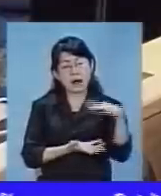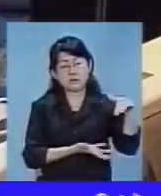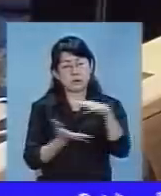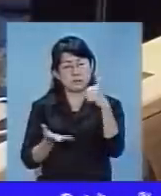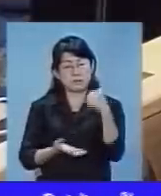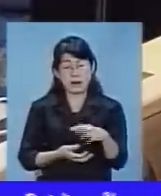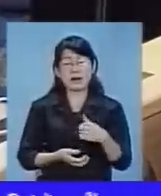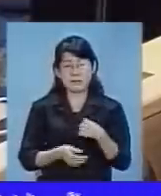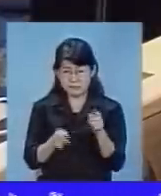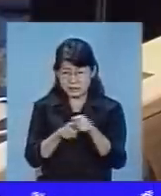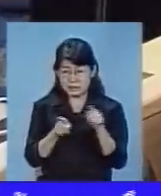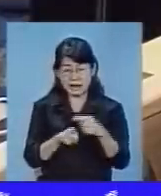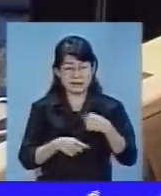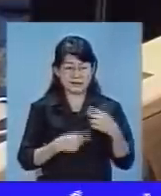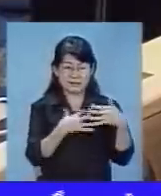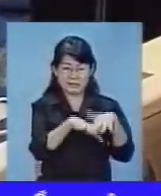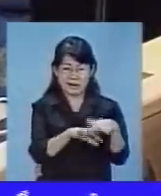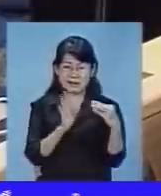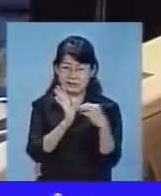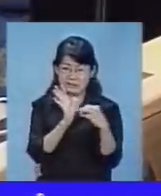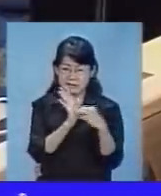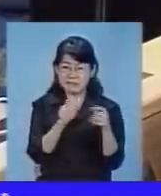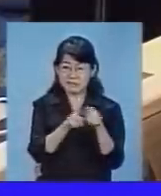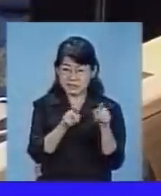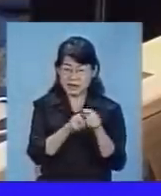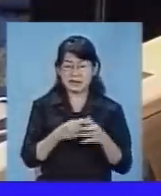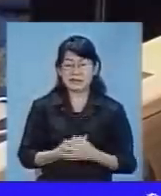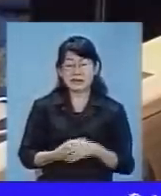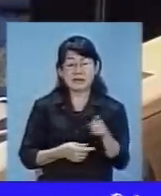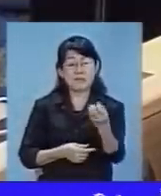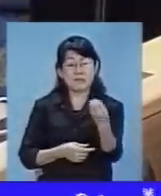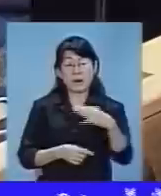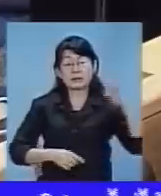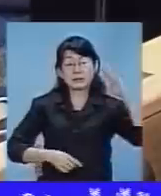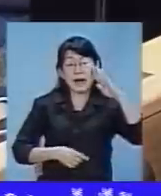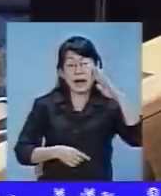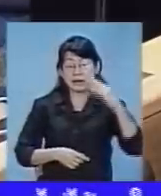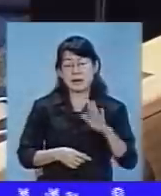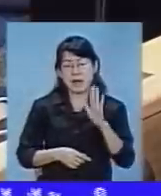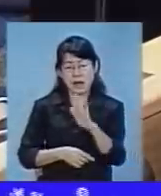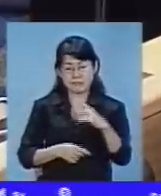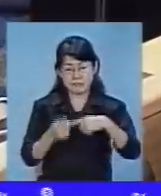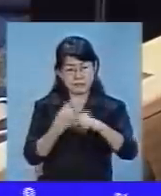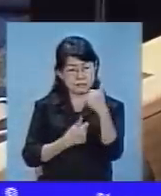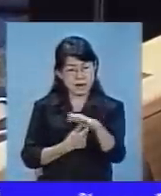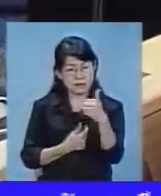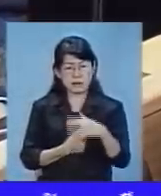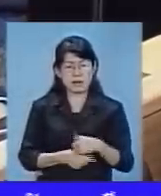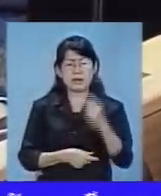พวกผมก็ประสานกับกทม.ครับแต่คำพูดที่บอกว่าทหารไม่อนุญาตเนี่ยผมเกรงว่าจะเข้าใจผิ